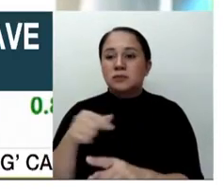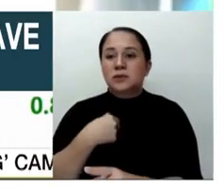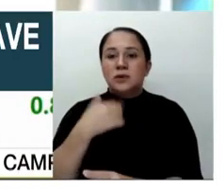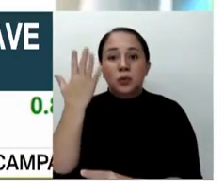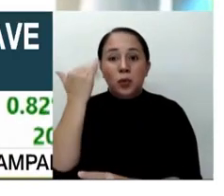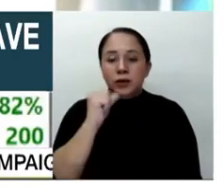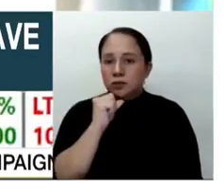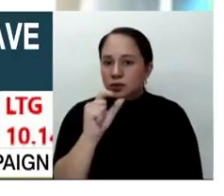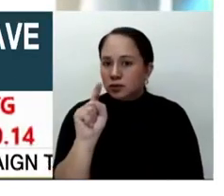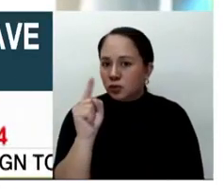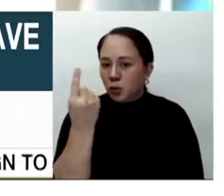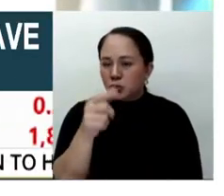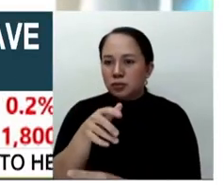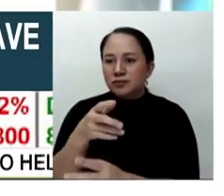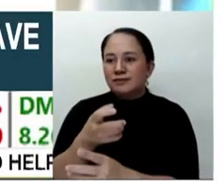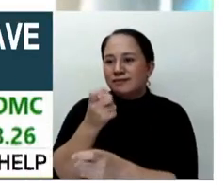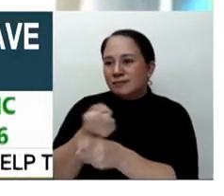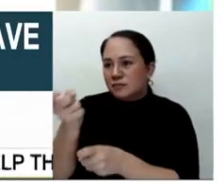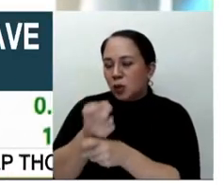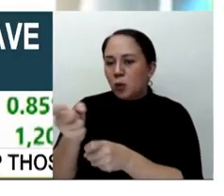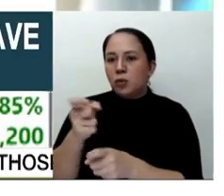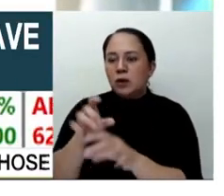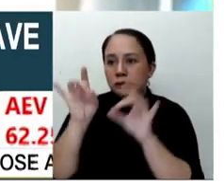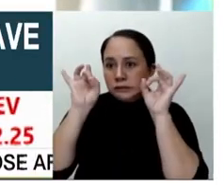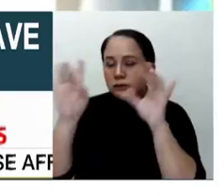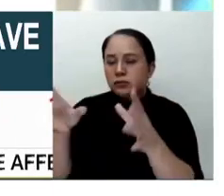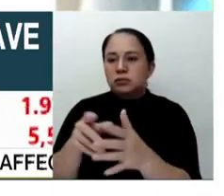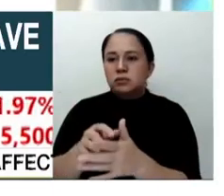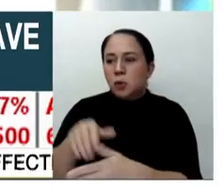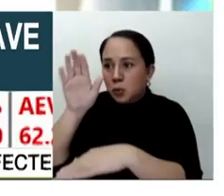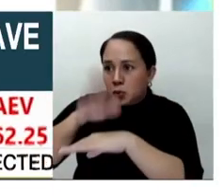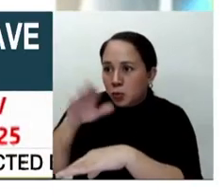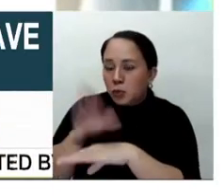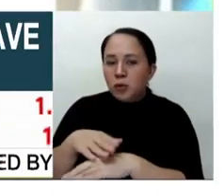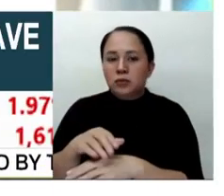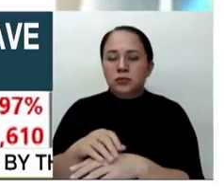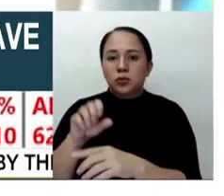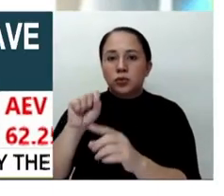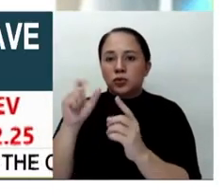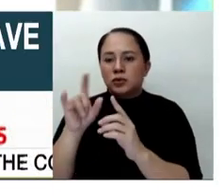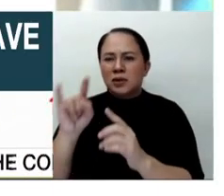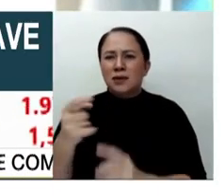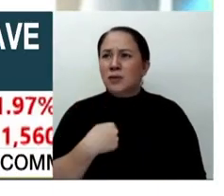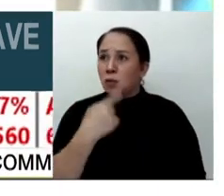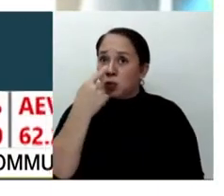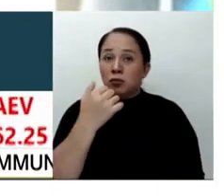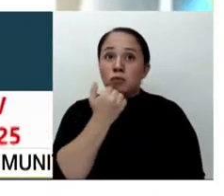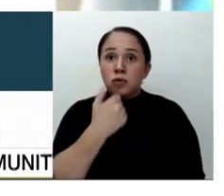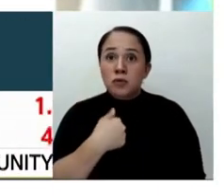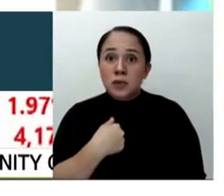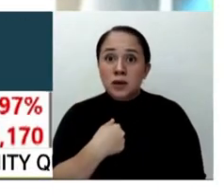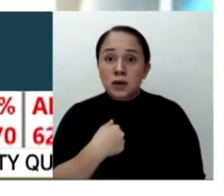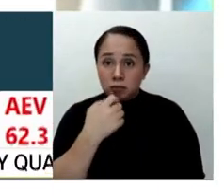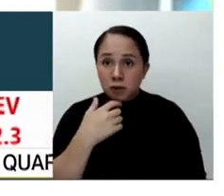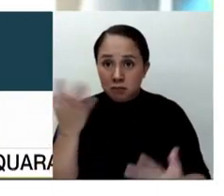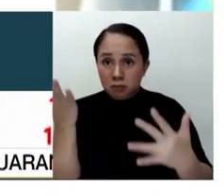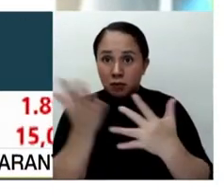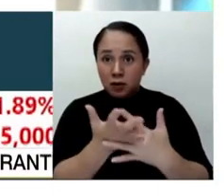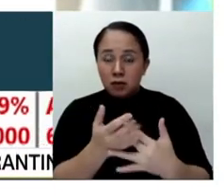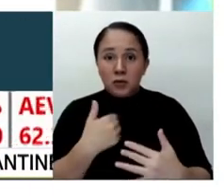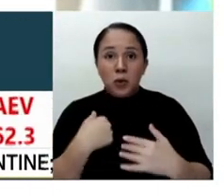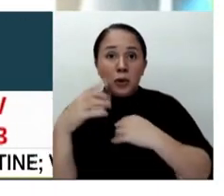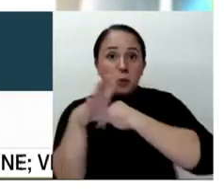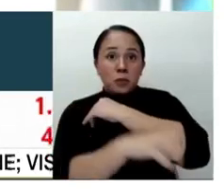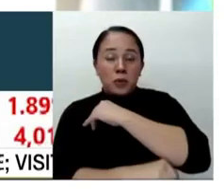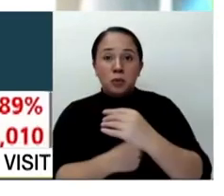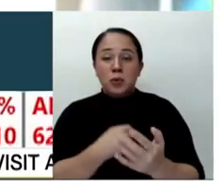only ridicule, but threats through social media. Sabi niya, anong kasalanan ko? Nag-file lang ako ng kaso kasi nanakawan ako ng mangga.